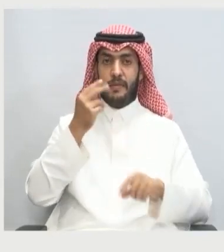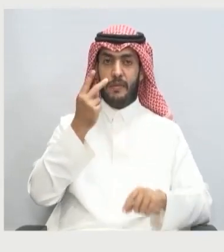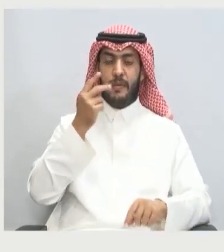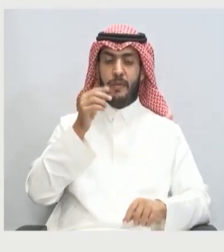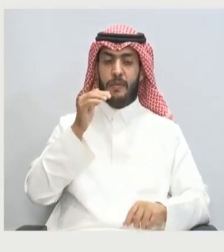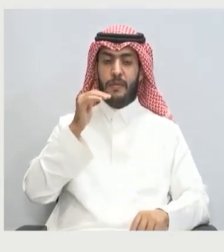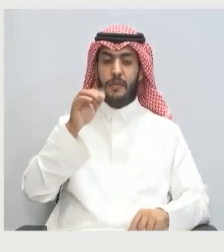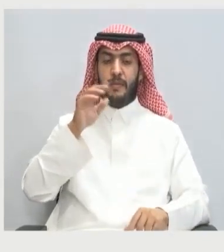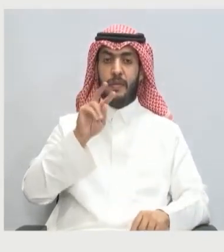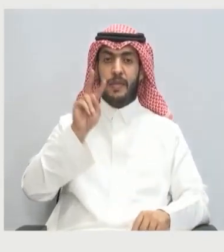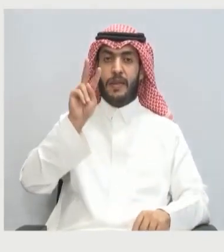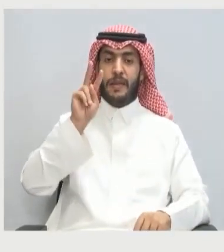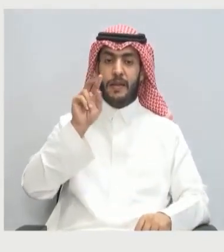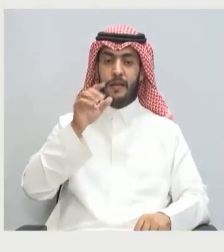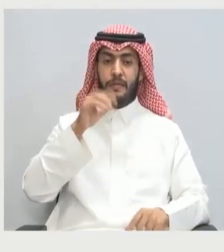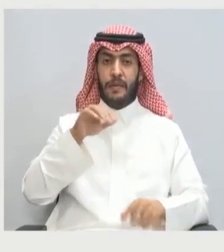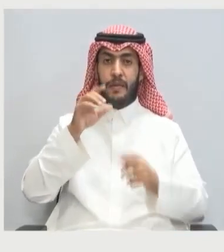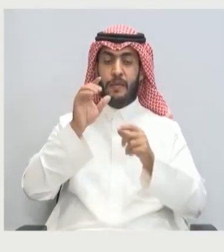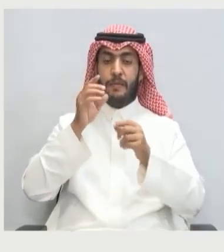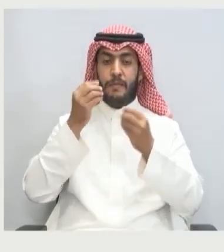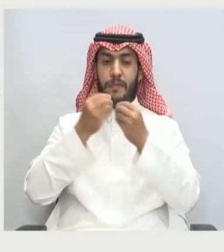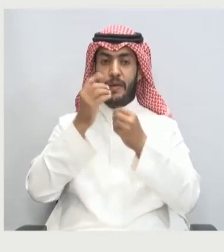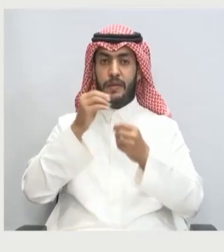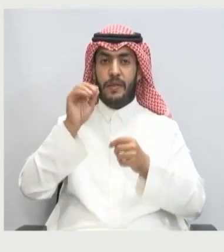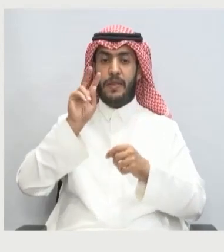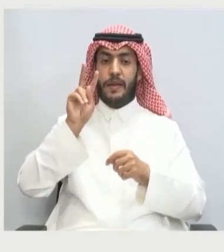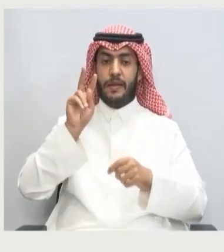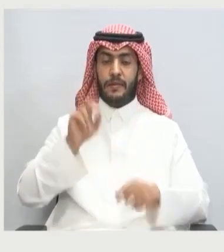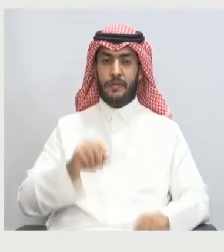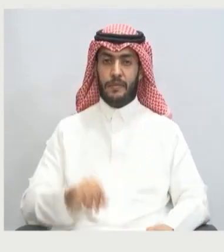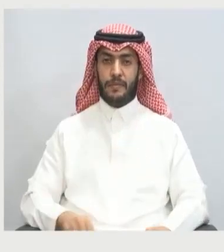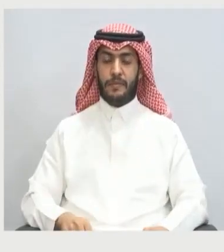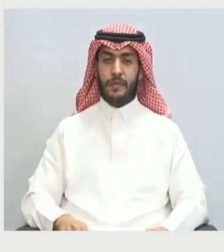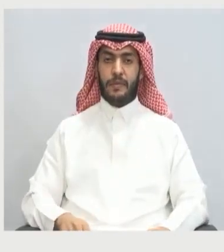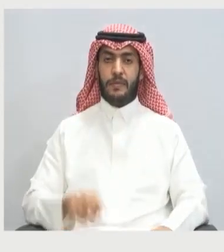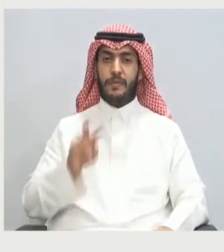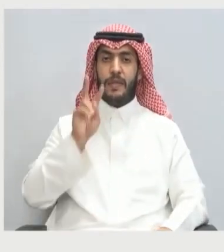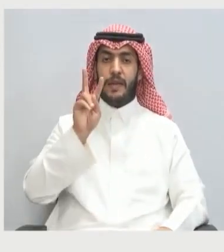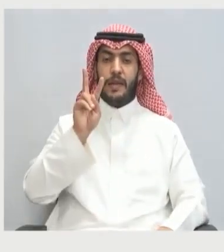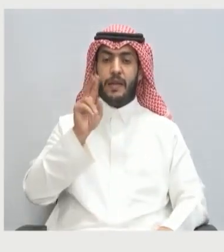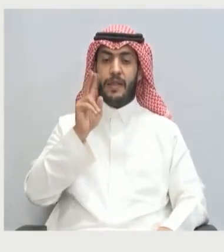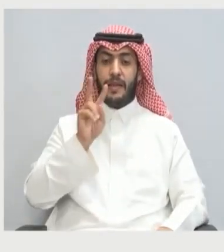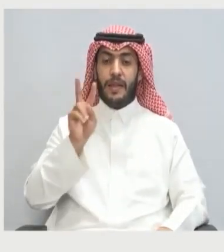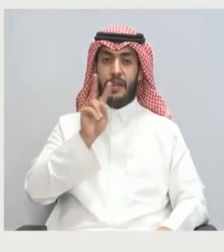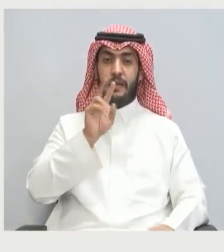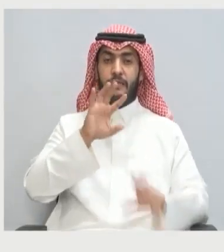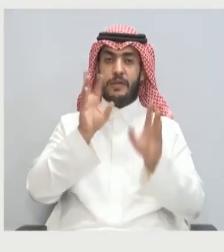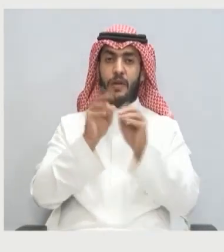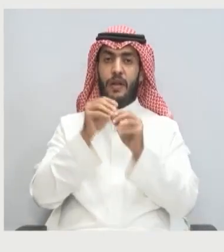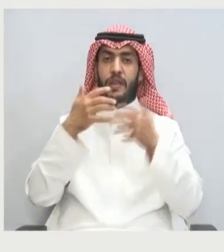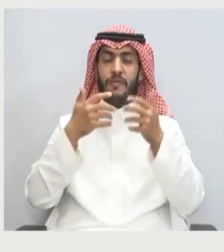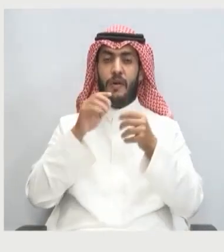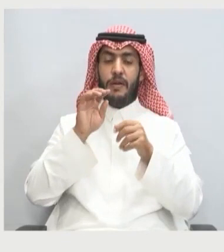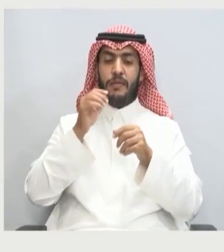الاولى مرفوعه لاس اثنين تركيز الماده الثانيه مرفوعه الى الاس ا اذا 2 واثنين سيعطيني